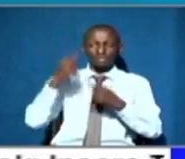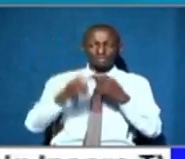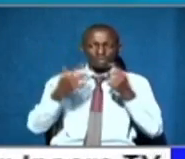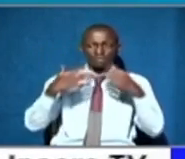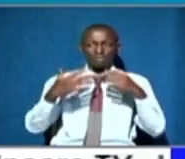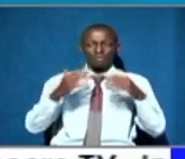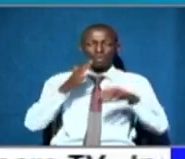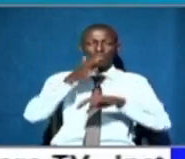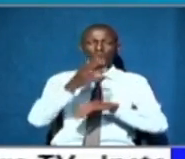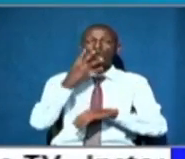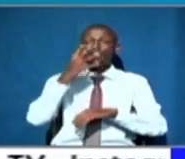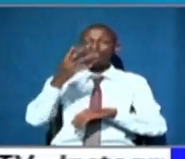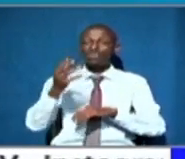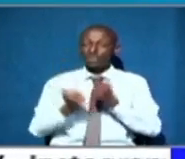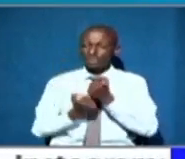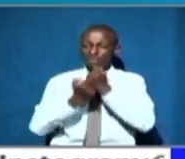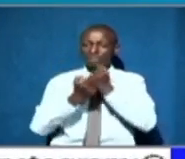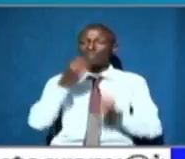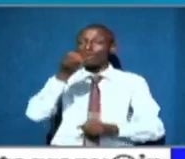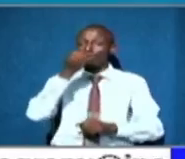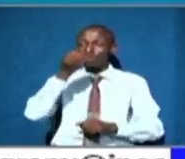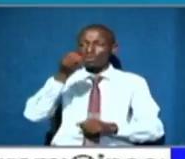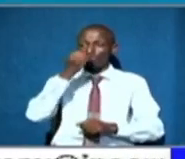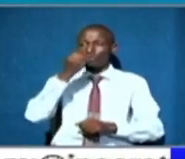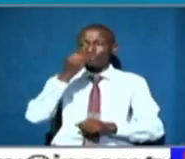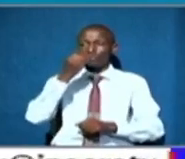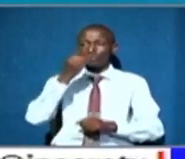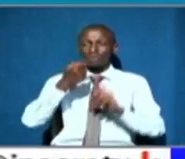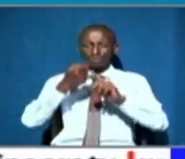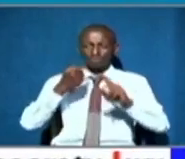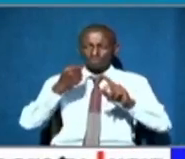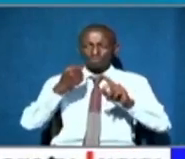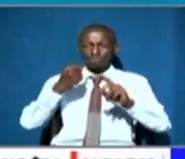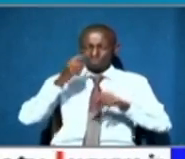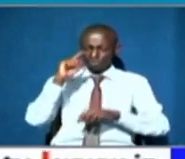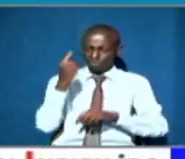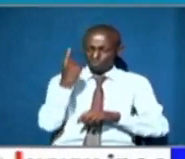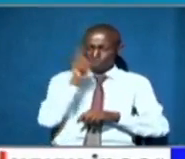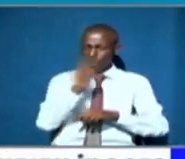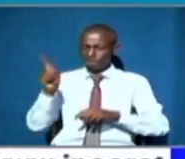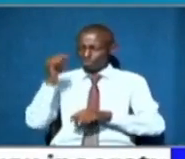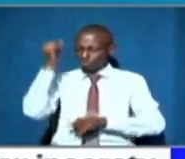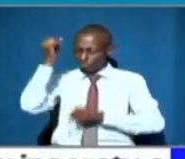mana hena do o muthenya kuma ramadhani ya bere ginye ya mwisho